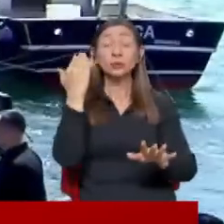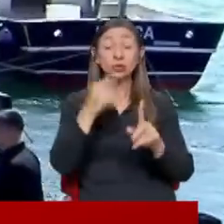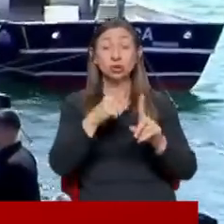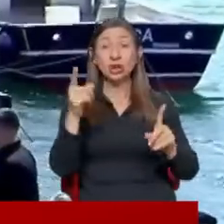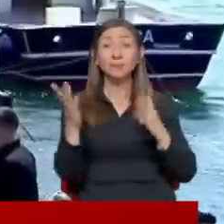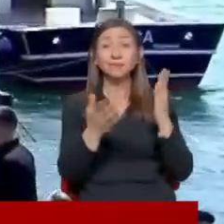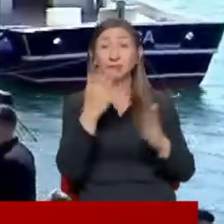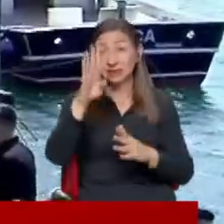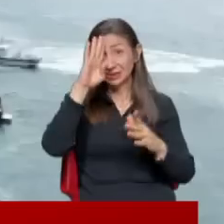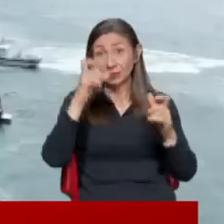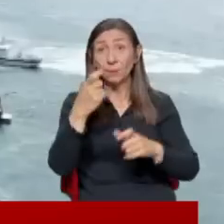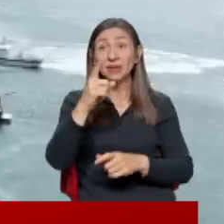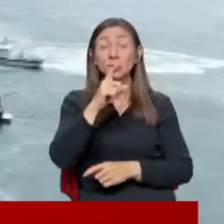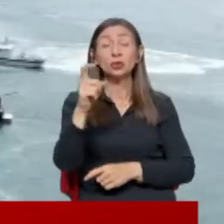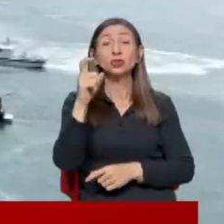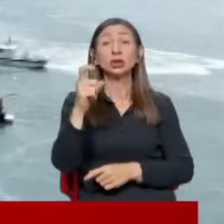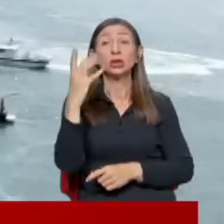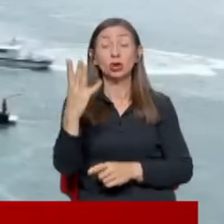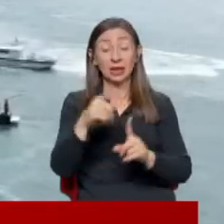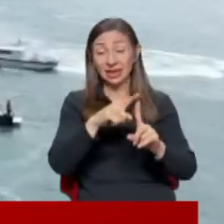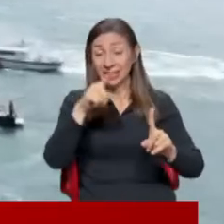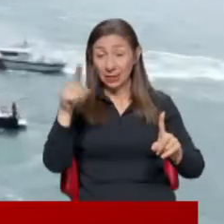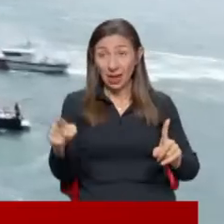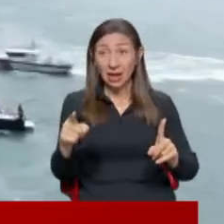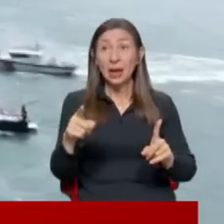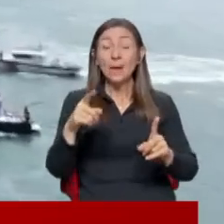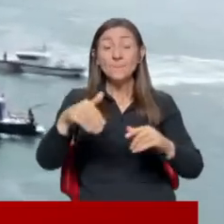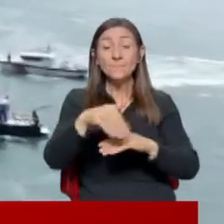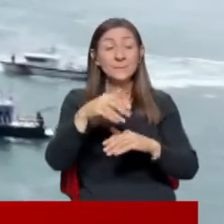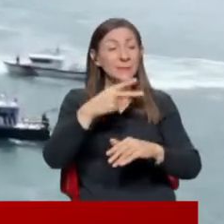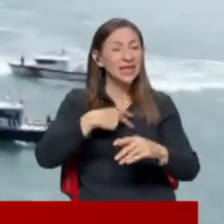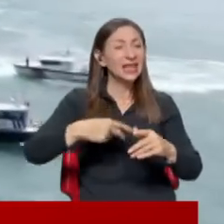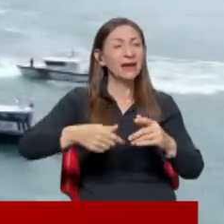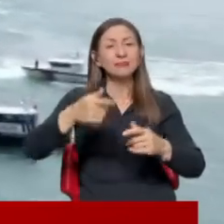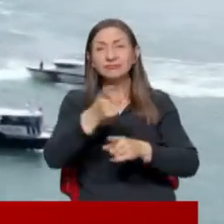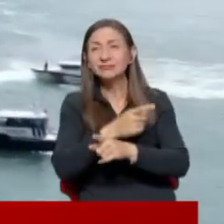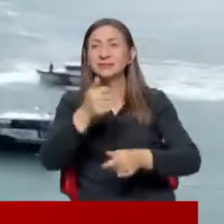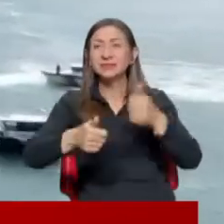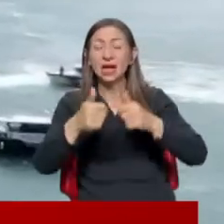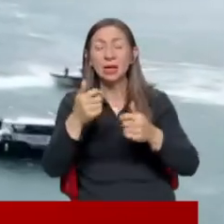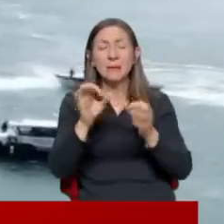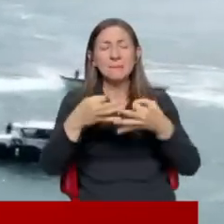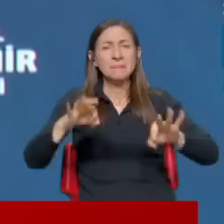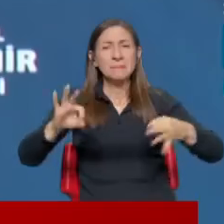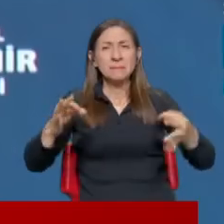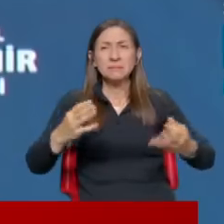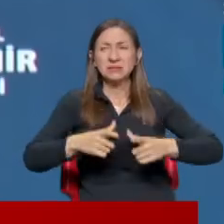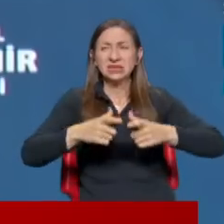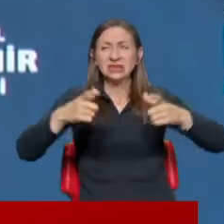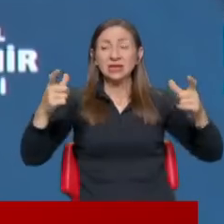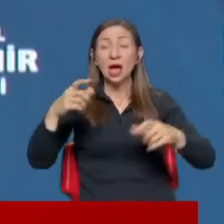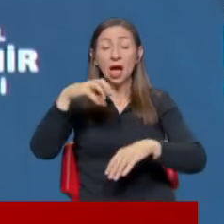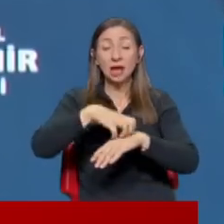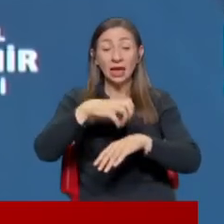ihmal edilen İstanbul 1994'ten itibaren mahalli idareler boyutuyla da altın yıllarını yaşamıştı.